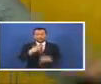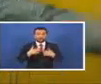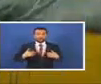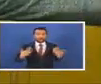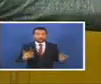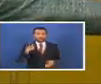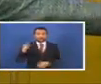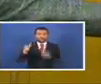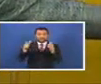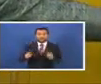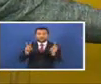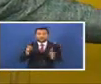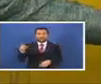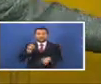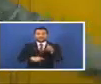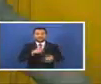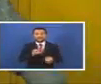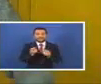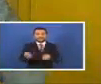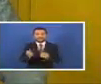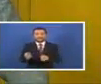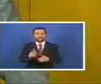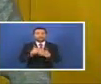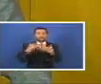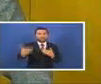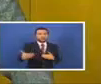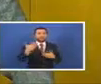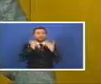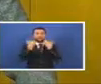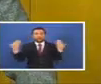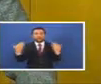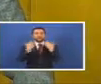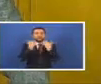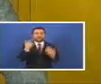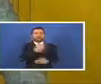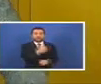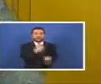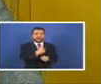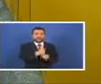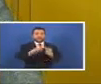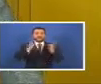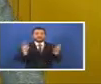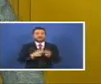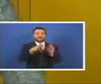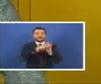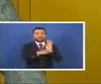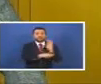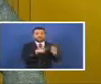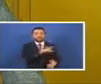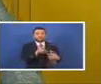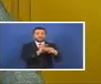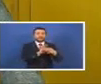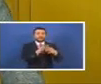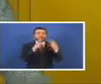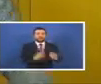güveni bu konuda siyasi baskılardan uzak, hukuka, hukukun genel ve evrensel ilkelerine